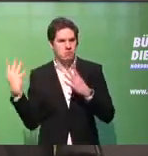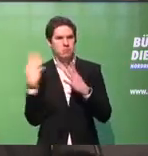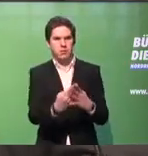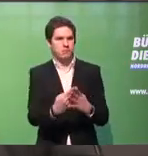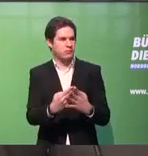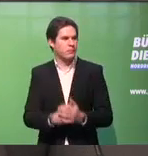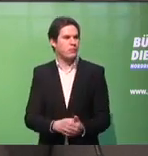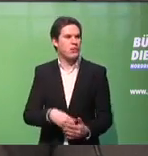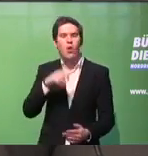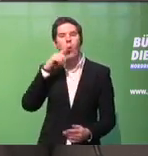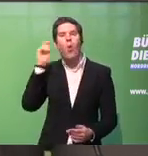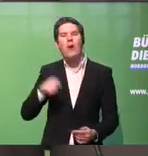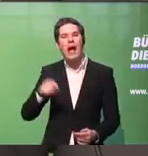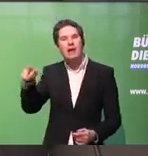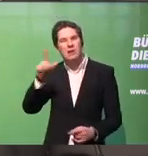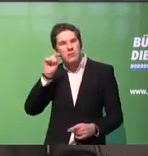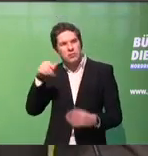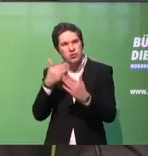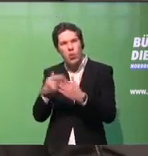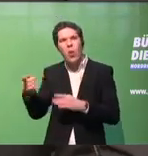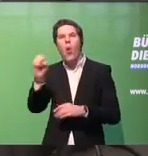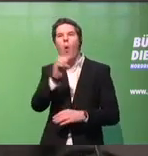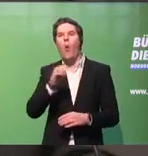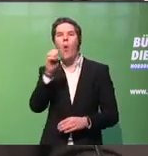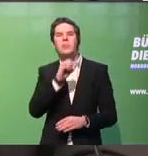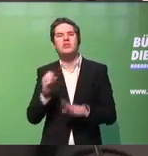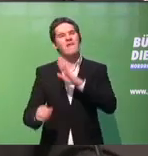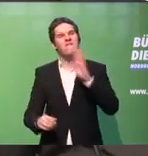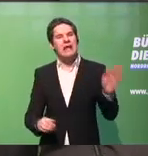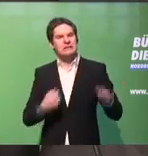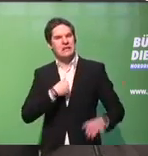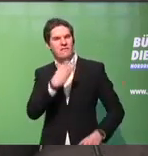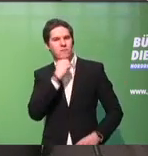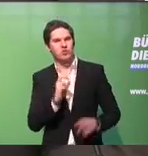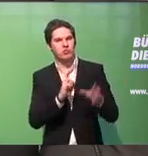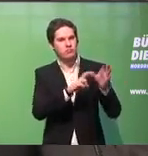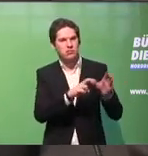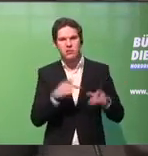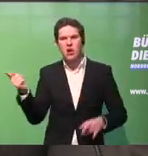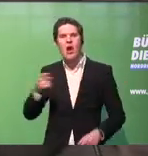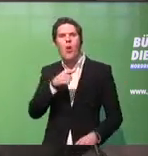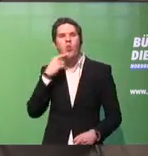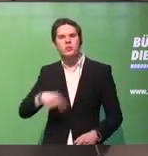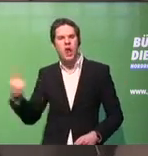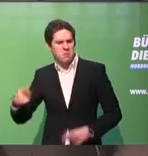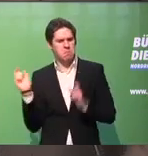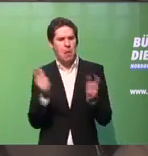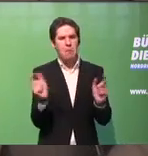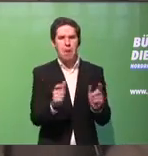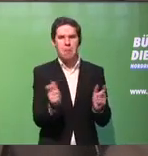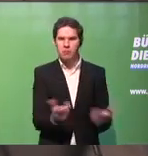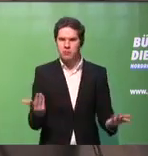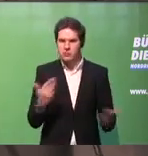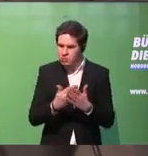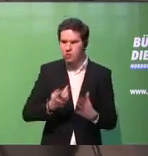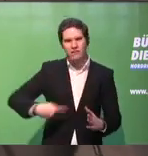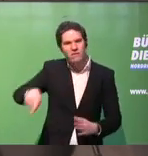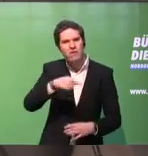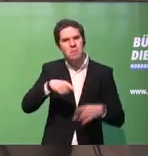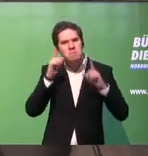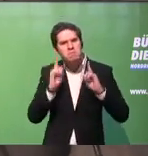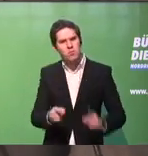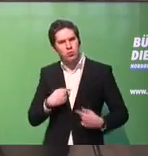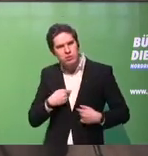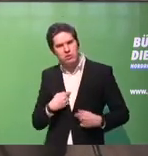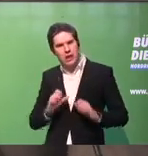seine europäische, westlich orientierte Perspektive aufbaut. Und auch da glaube ich, liebe Freundinnen und Freunde, müssen wir uns